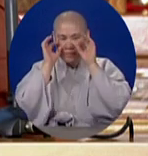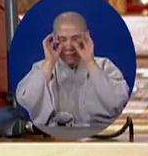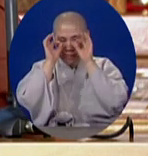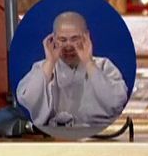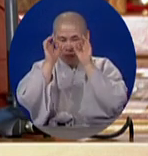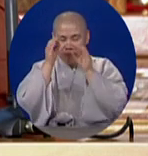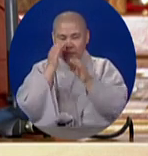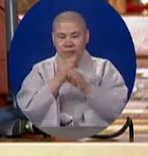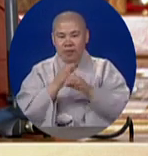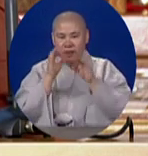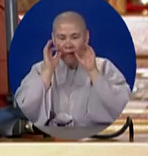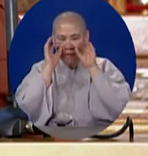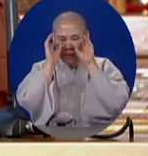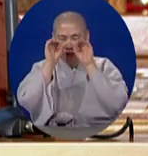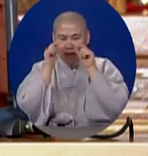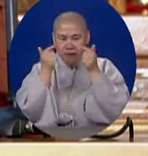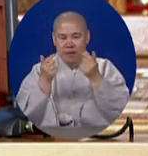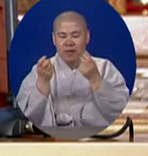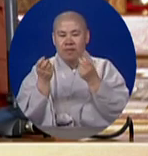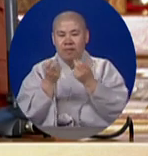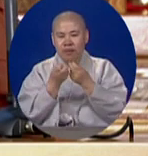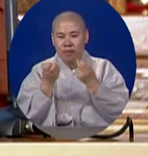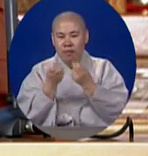보면서 안 보는 방법이 있어요.